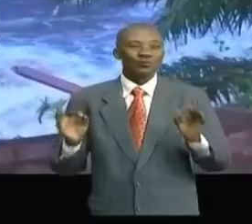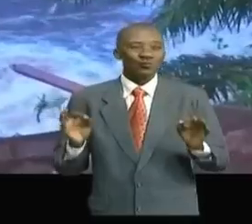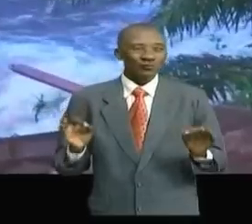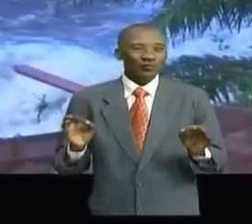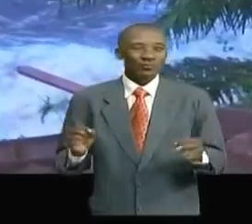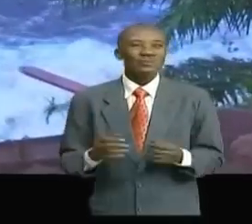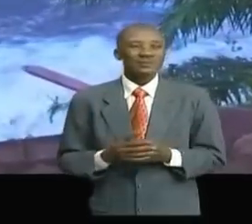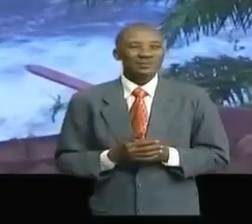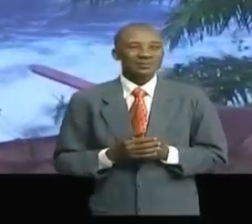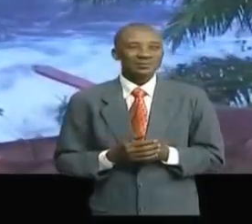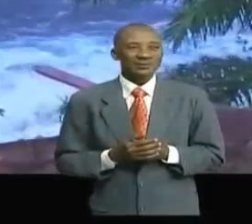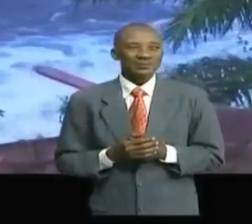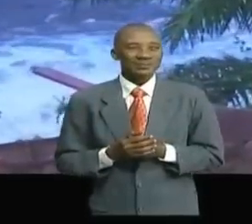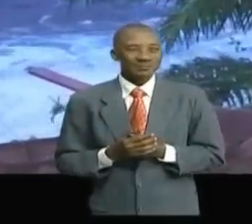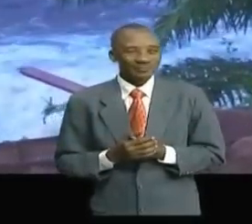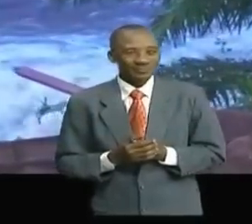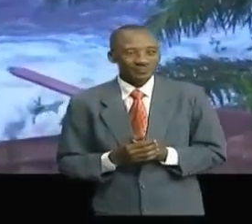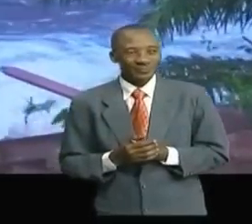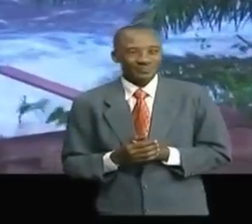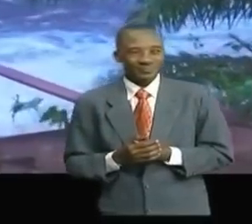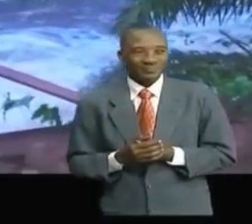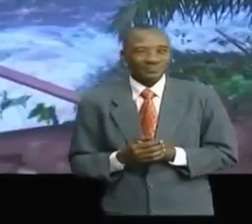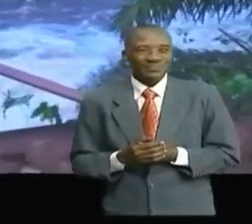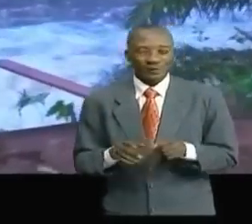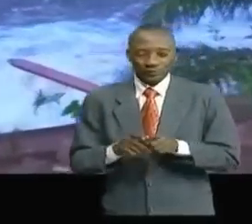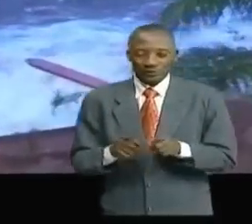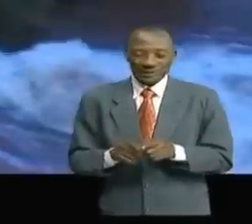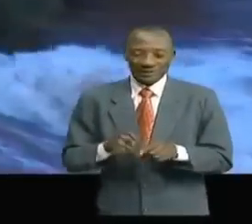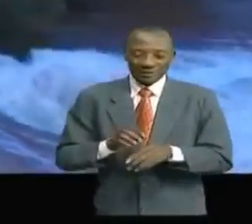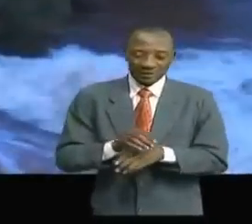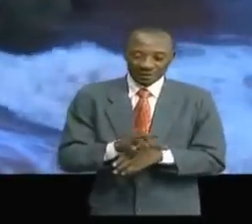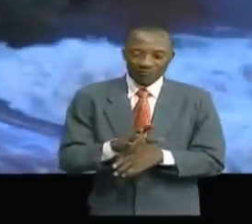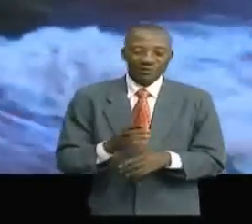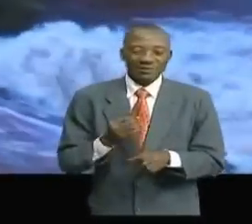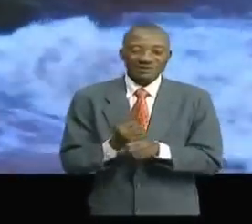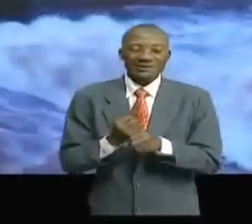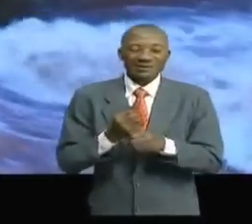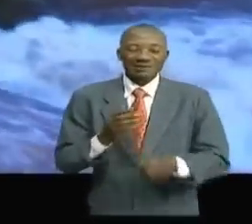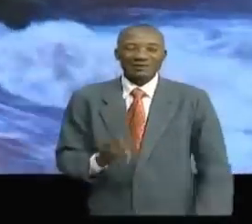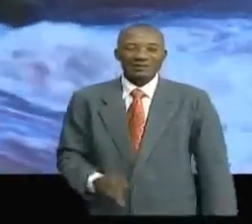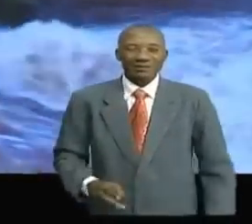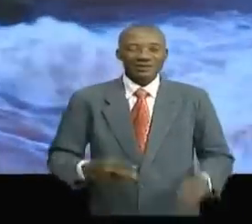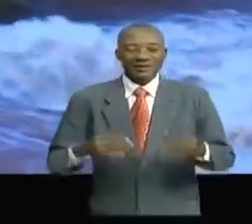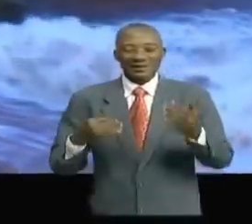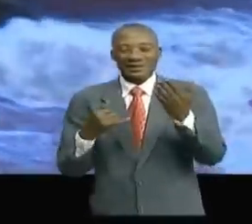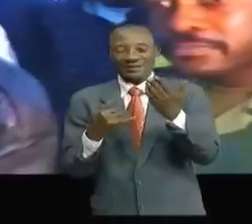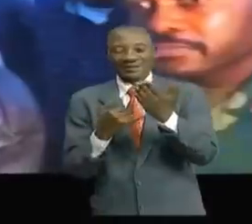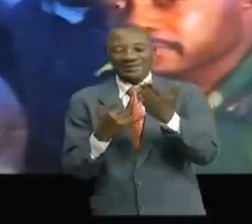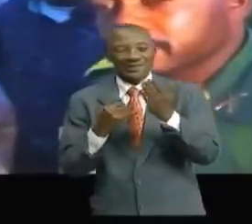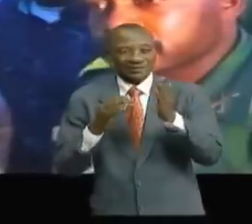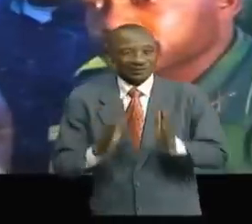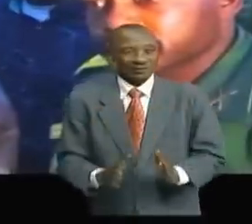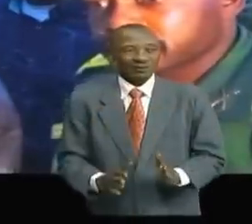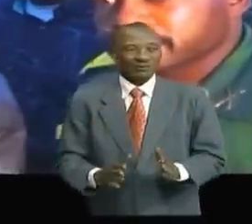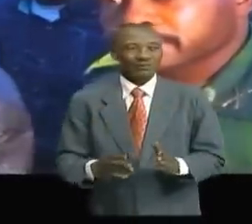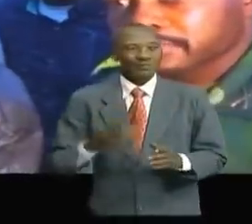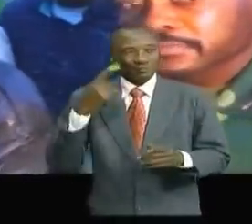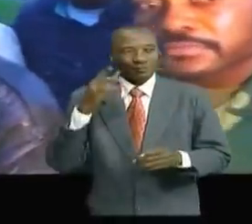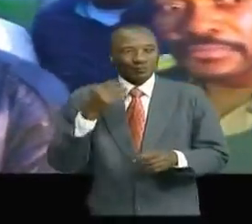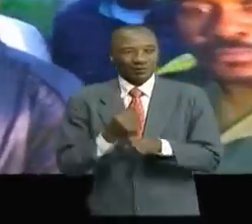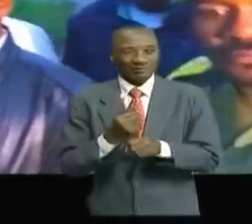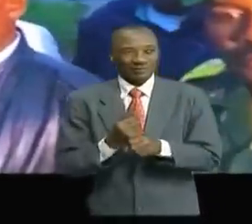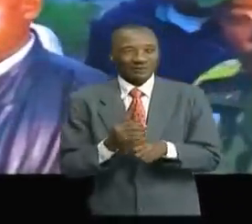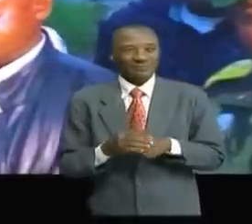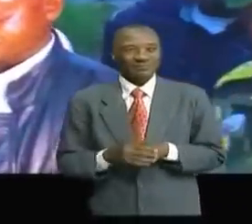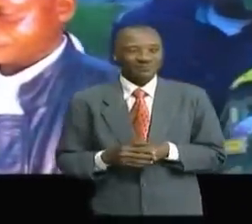enfants, les chauffeurs ainsi que les convoyeurs. Une perte énorme selon le vice-gouverneur Gaston Kolechimwanga, qui a